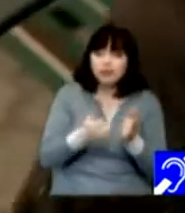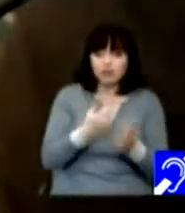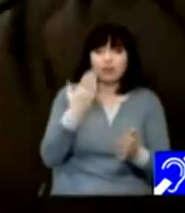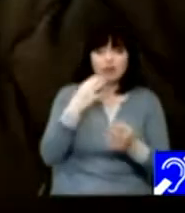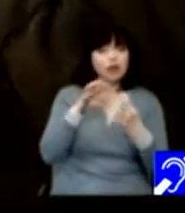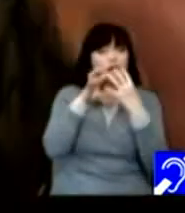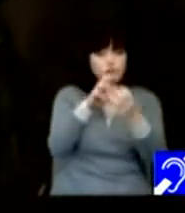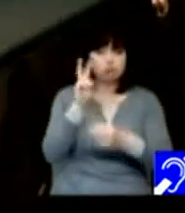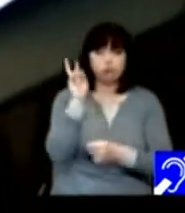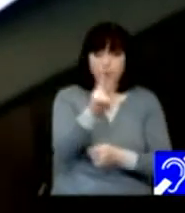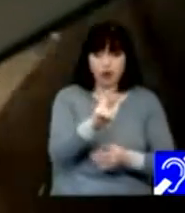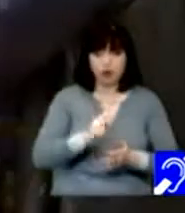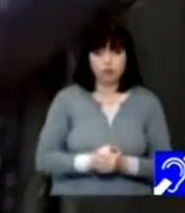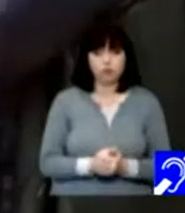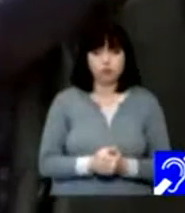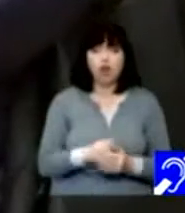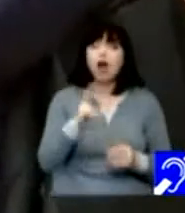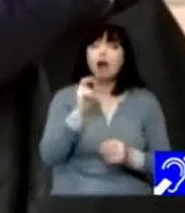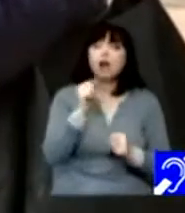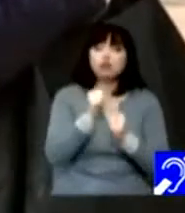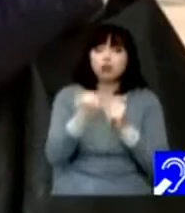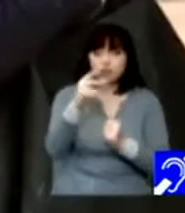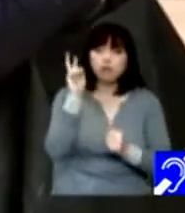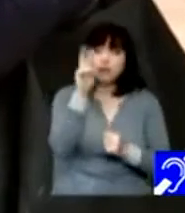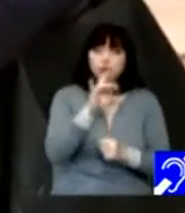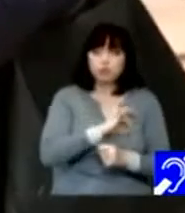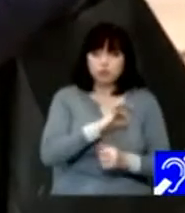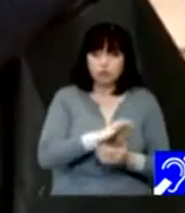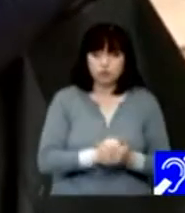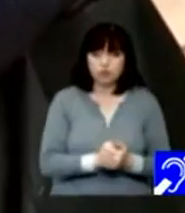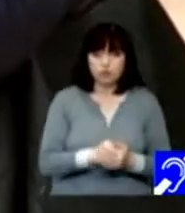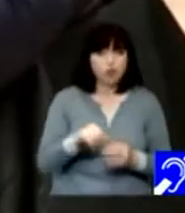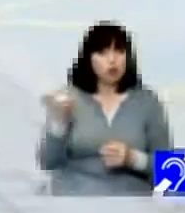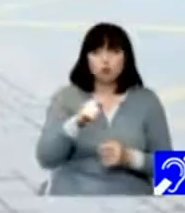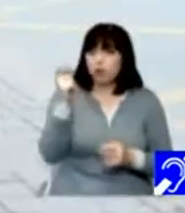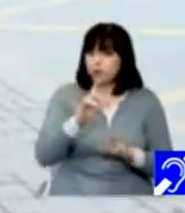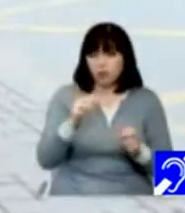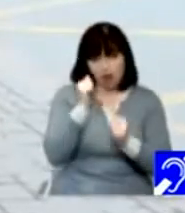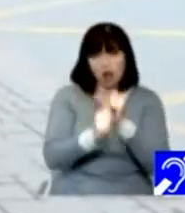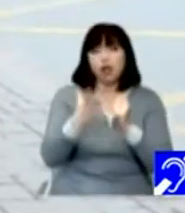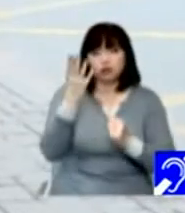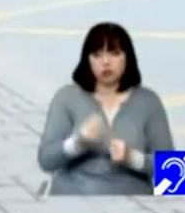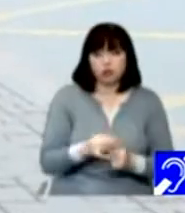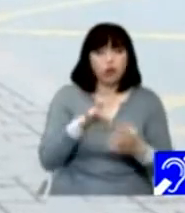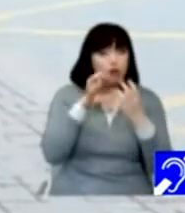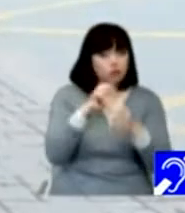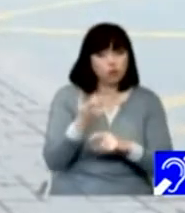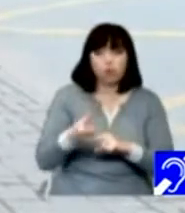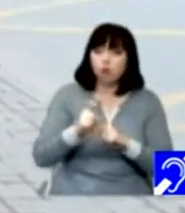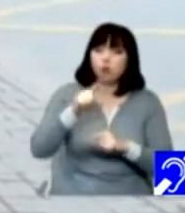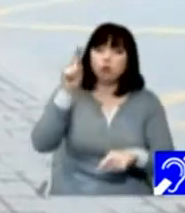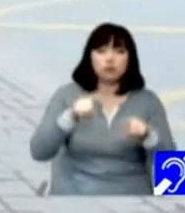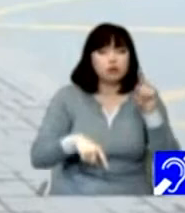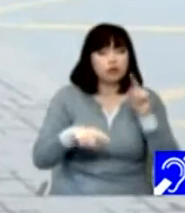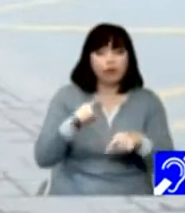mijloacele de transport public. Cât de des utilizați transportul public? În fiecare zi, în afară de sâmbătă și duminică. Autobuzul foarte rar merge,